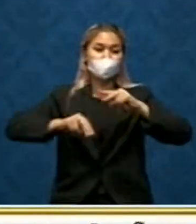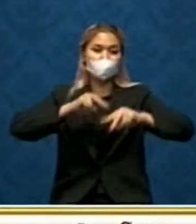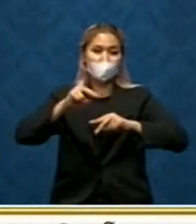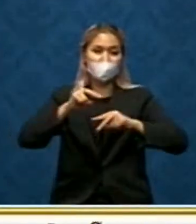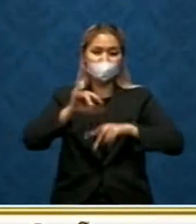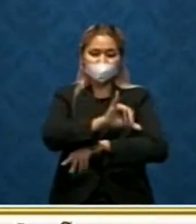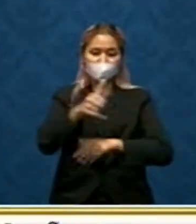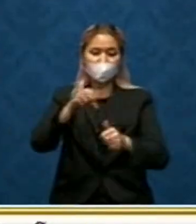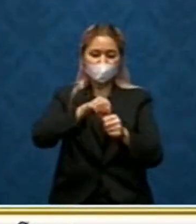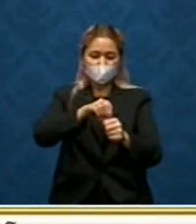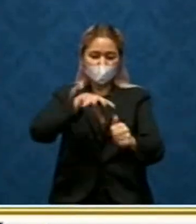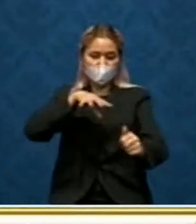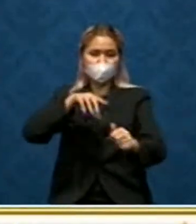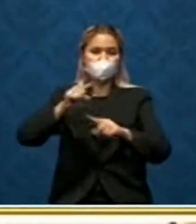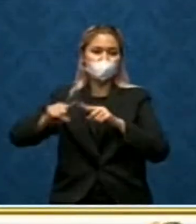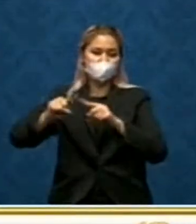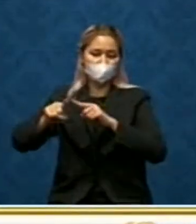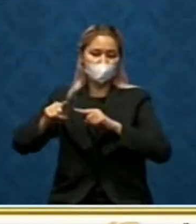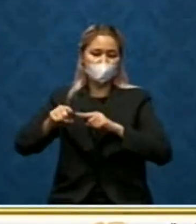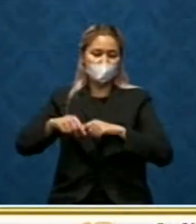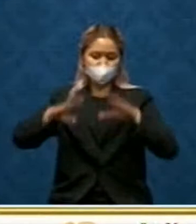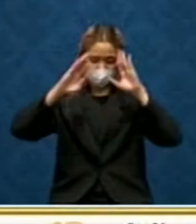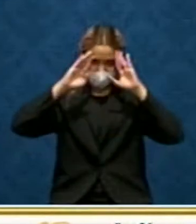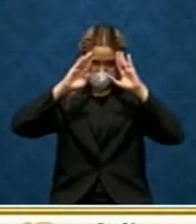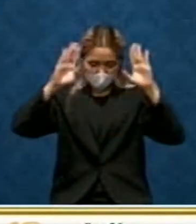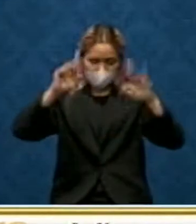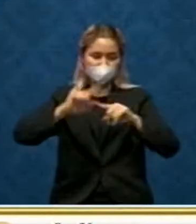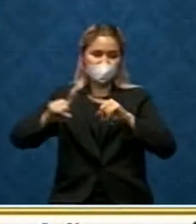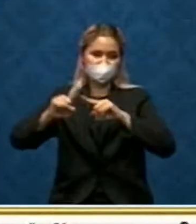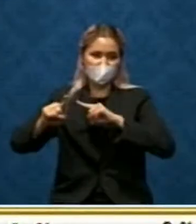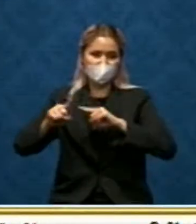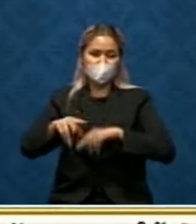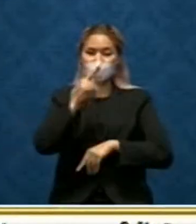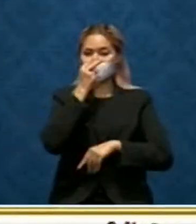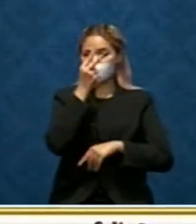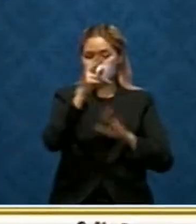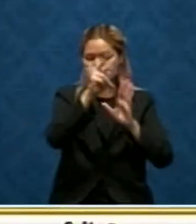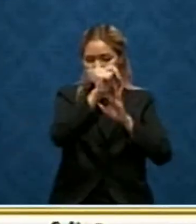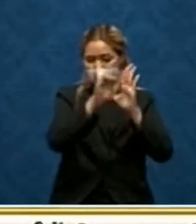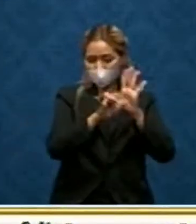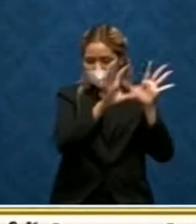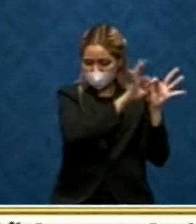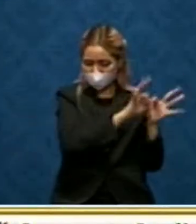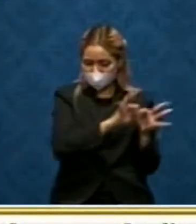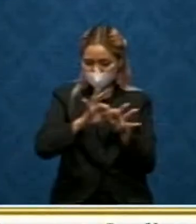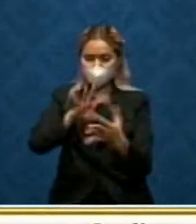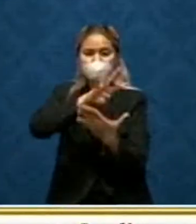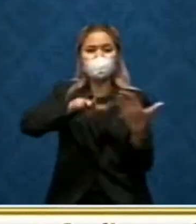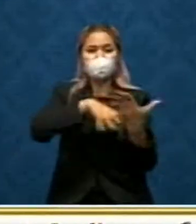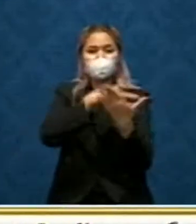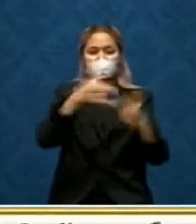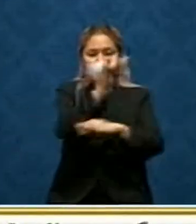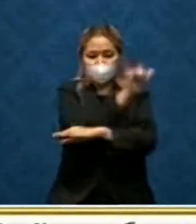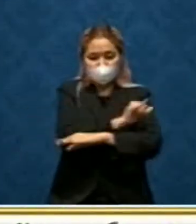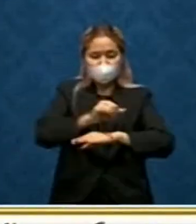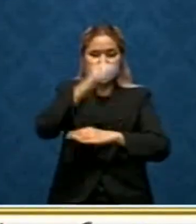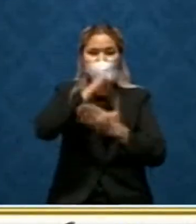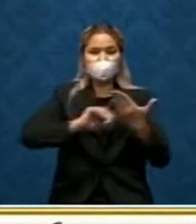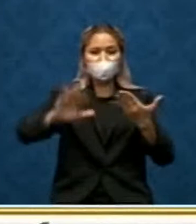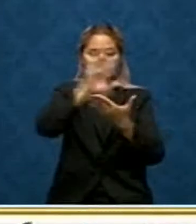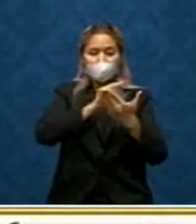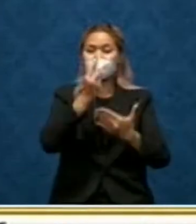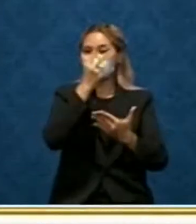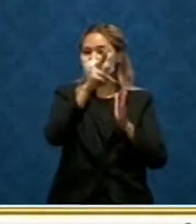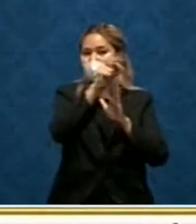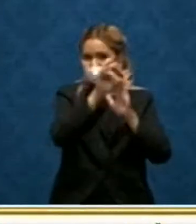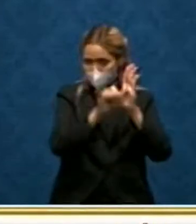เี่ยมีวิสยทัดไหม ดูที่นโยบายสอดครองกัแผนที่ชอบอ้างวา ยุธศาตประเทศไหม ดูทน